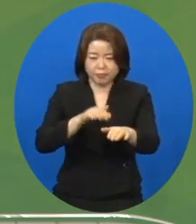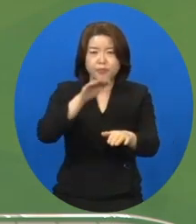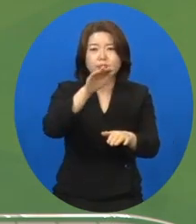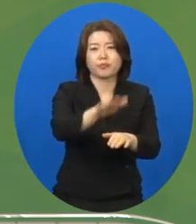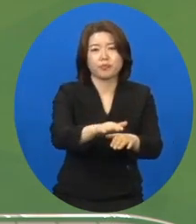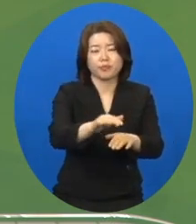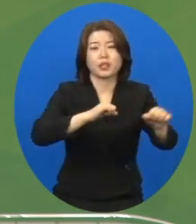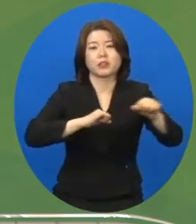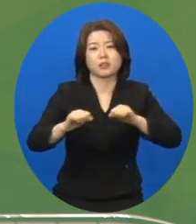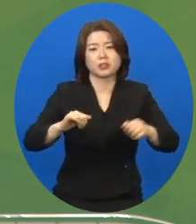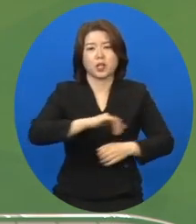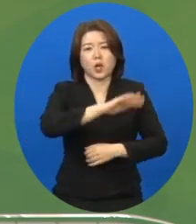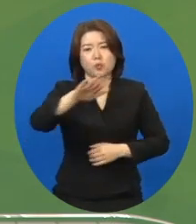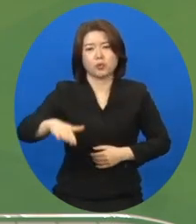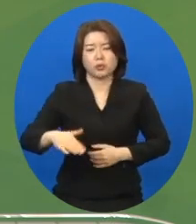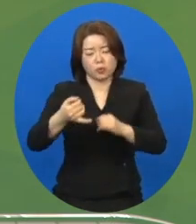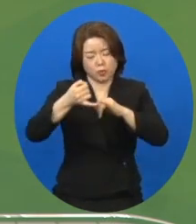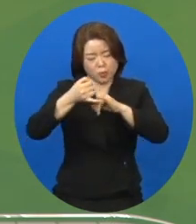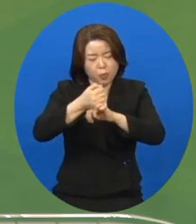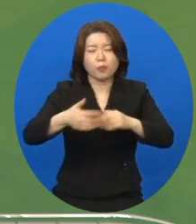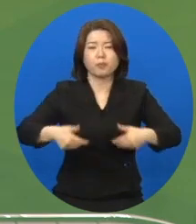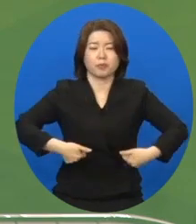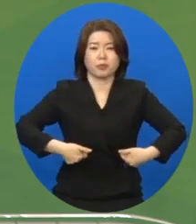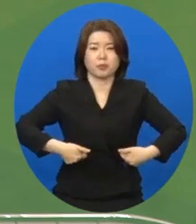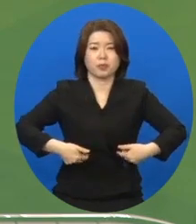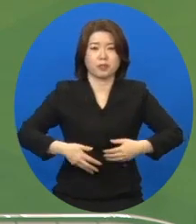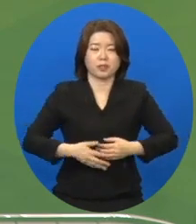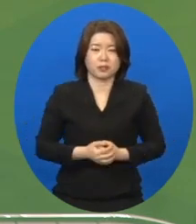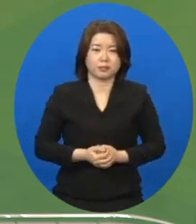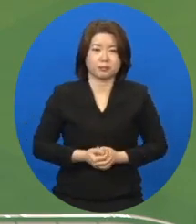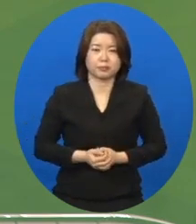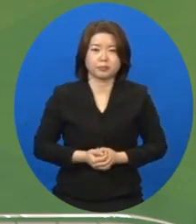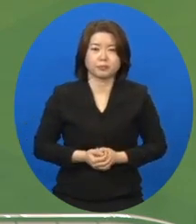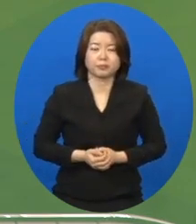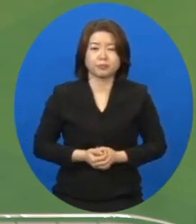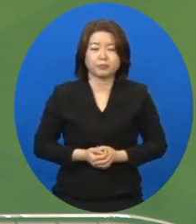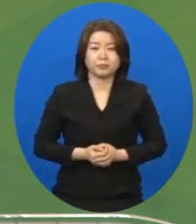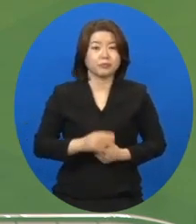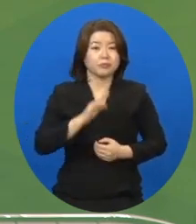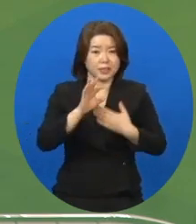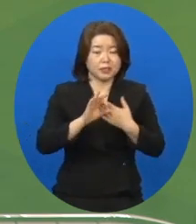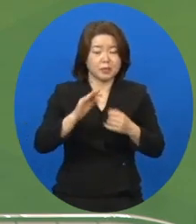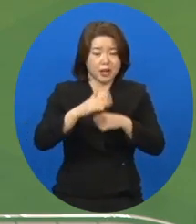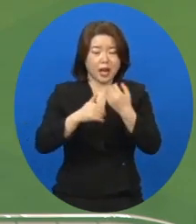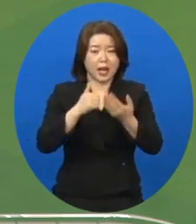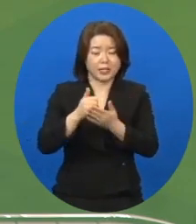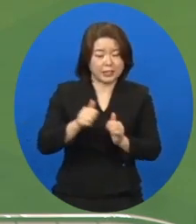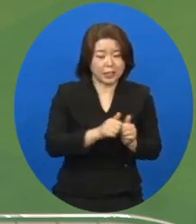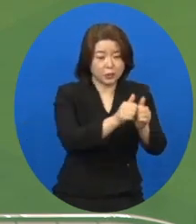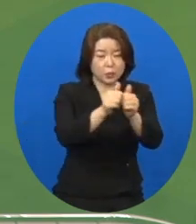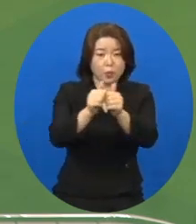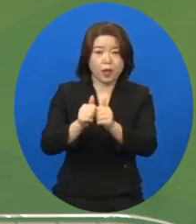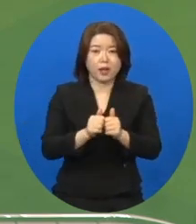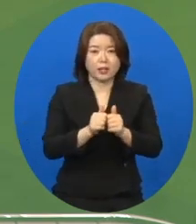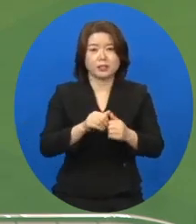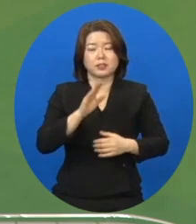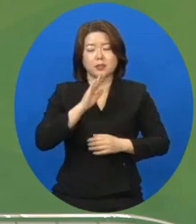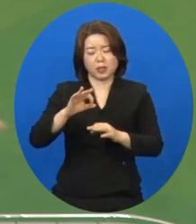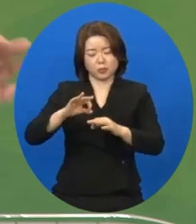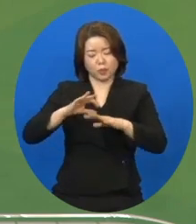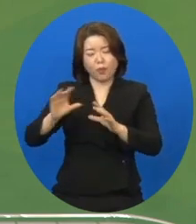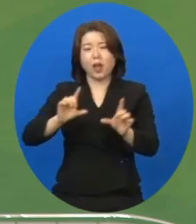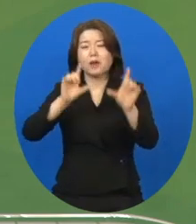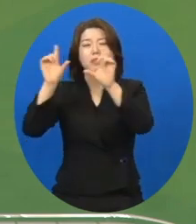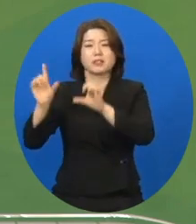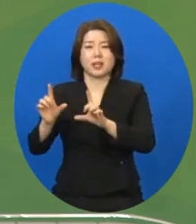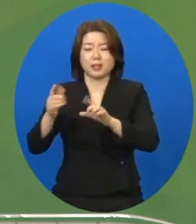반드시 우리에게 있어야 합니다. 그러면 하나님과 동행하는 정말 놀라운 삶을 사는